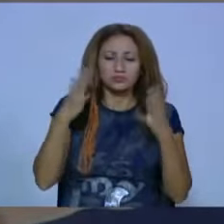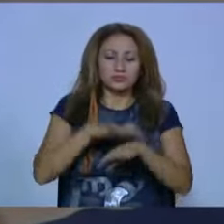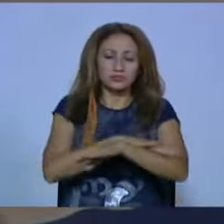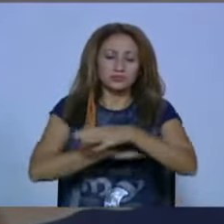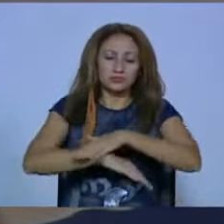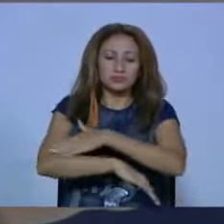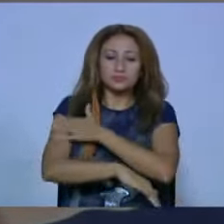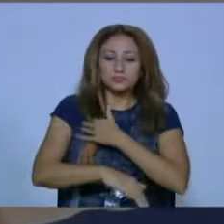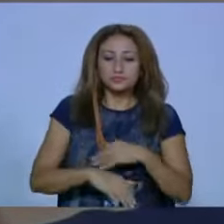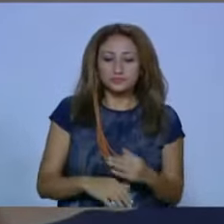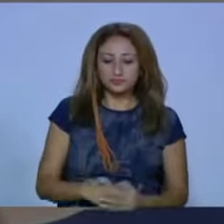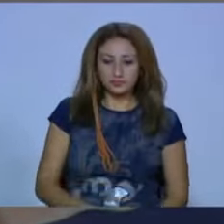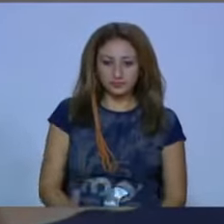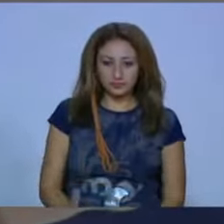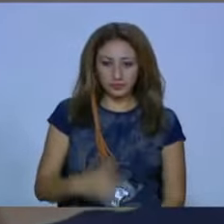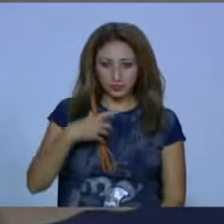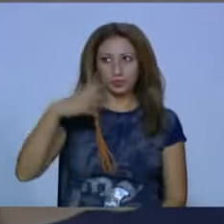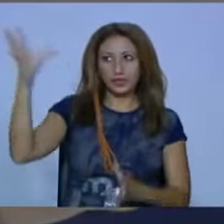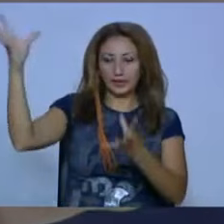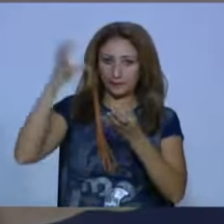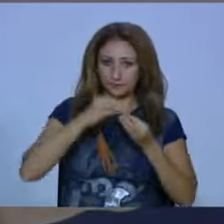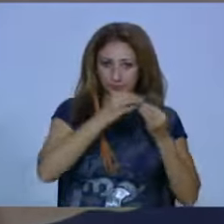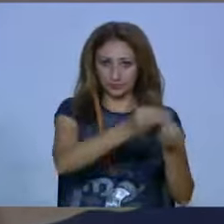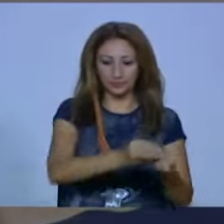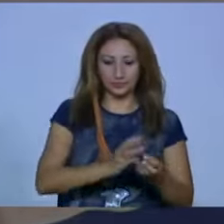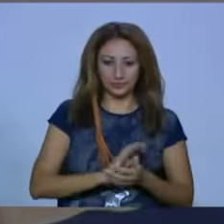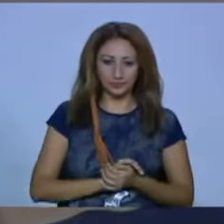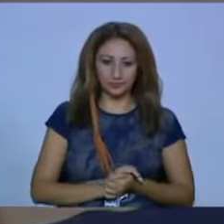حاضر. وجبته له،